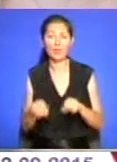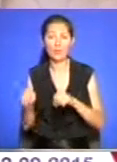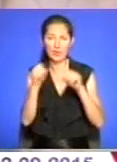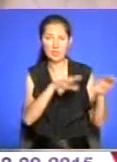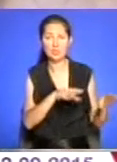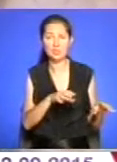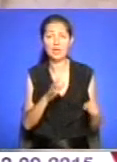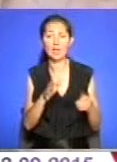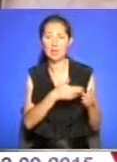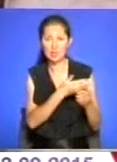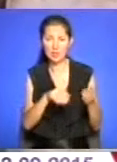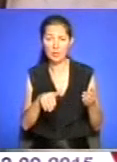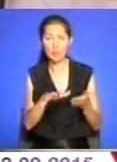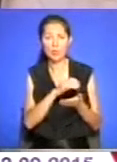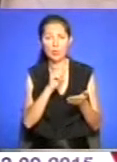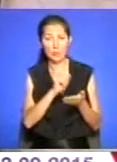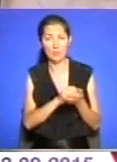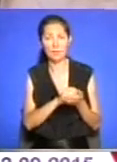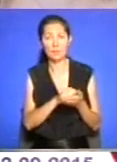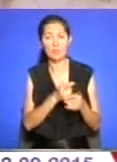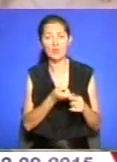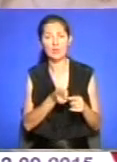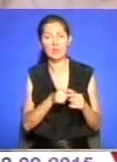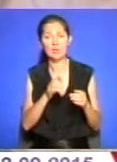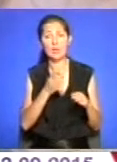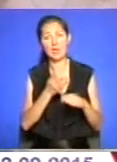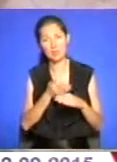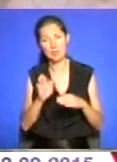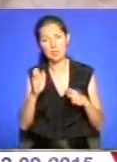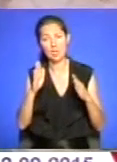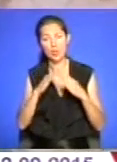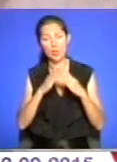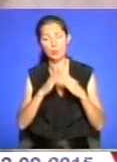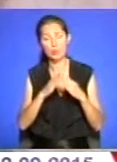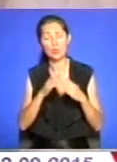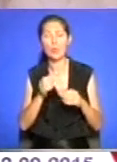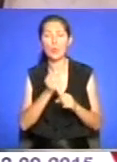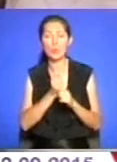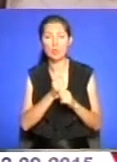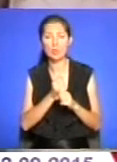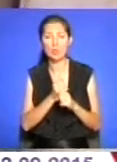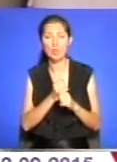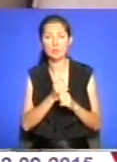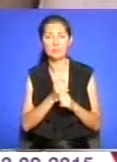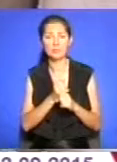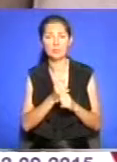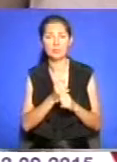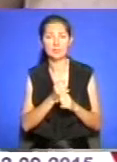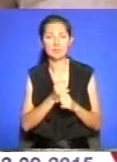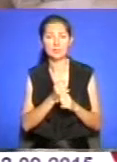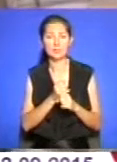зняте, демонтоване. Тобто ця частина корпусу, вона функціонувала